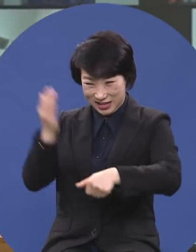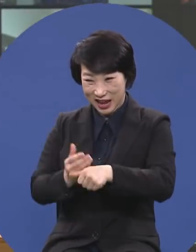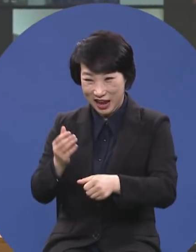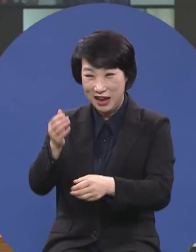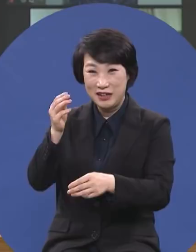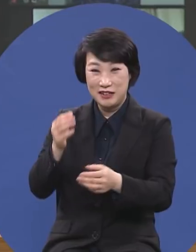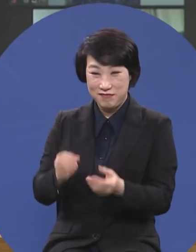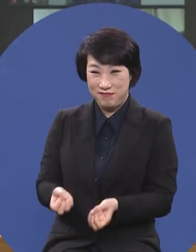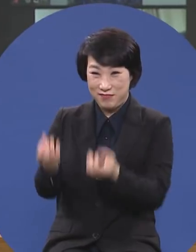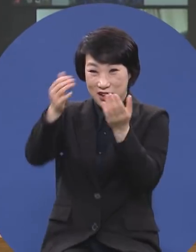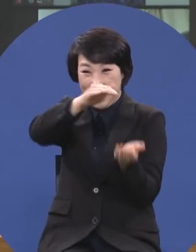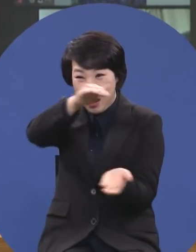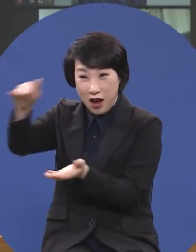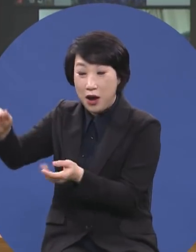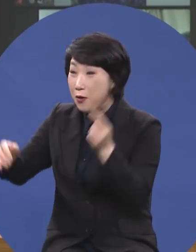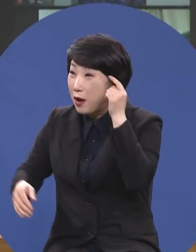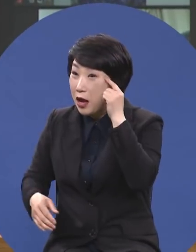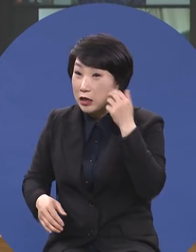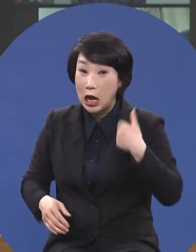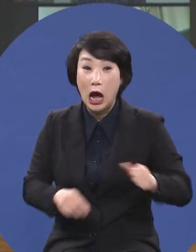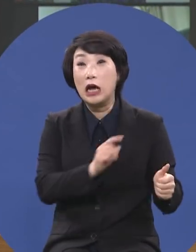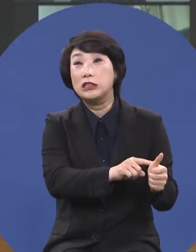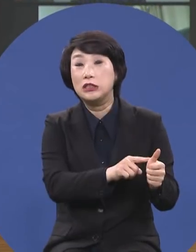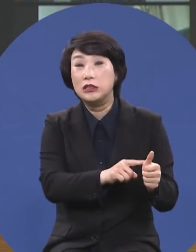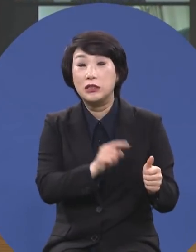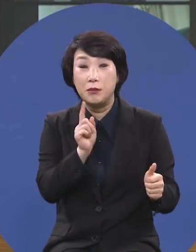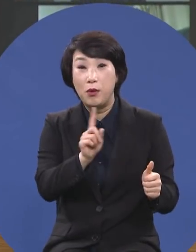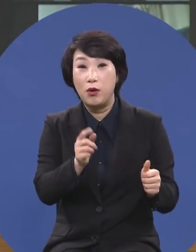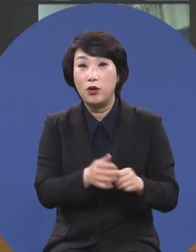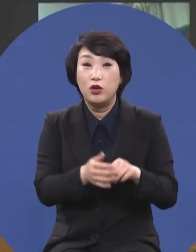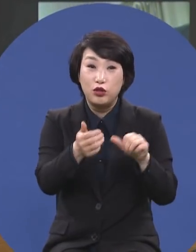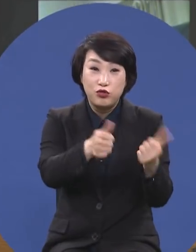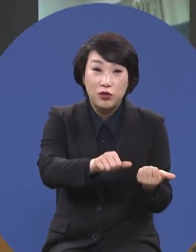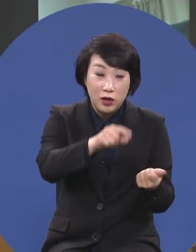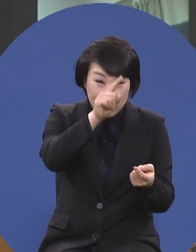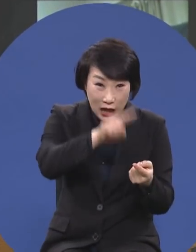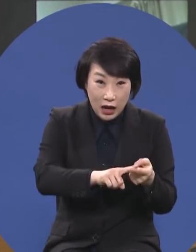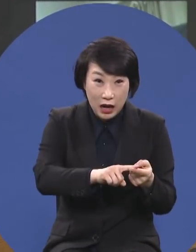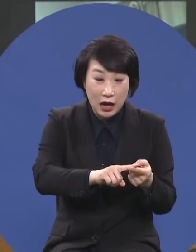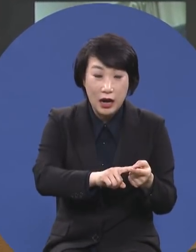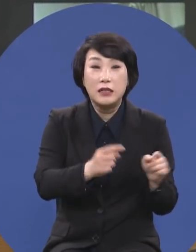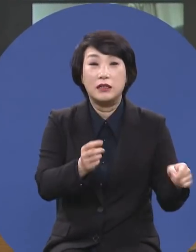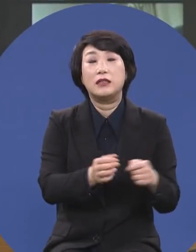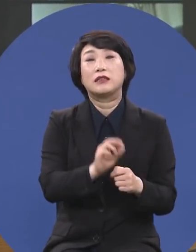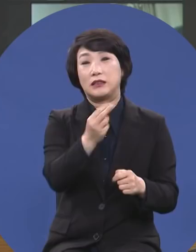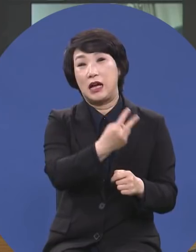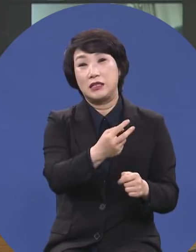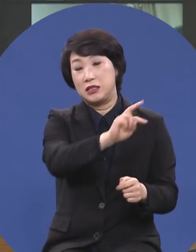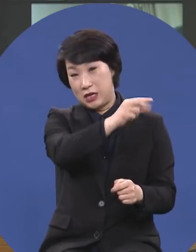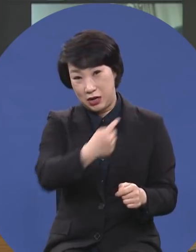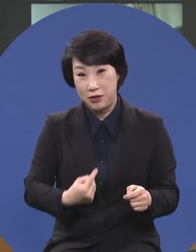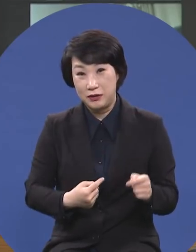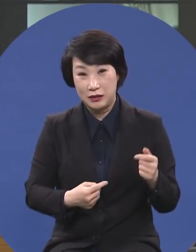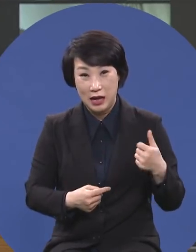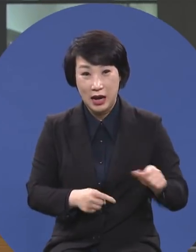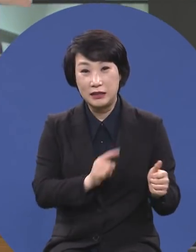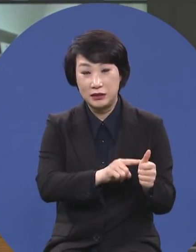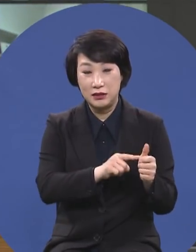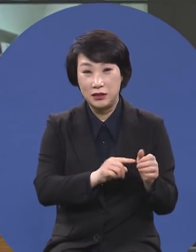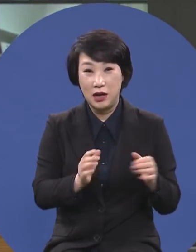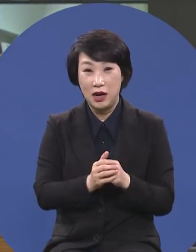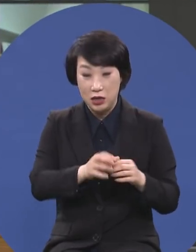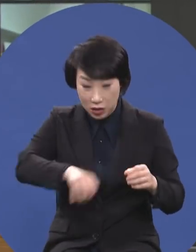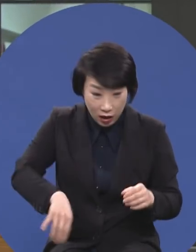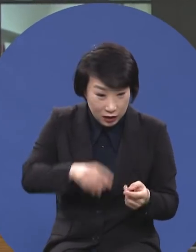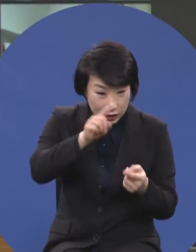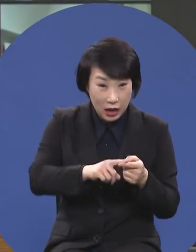내가 이 자식을 죽었다가 잃었다가 찾은 자식이야. 마을